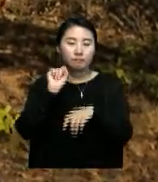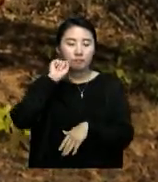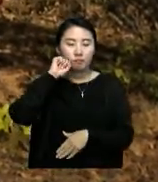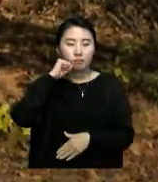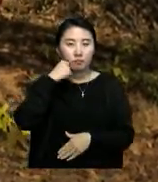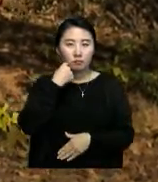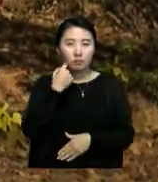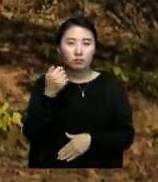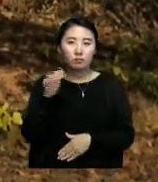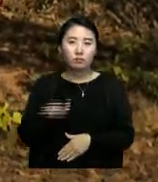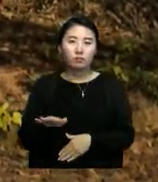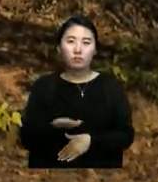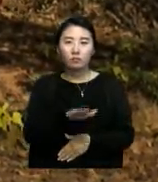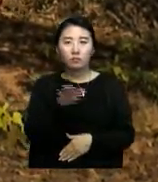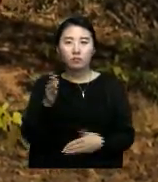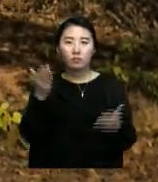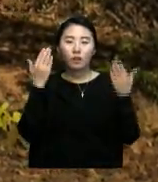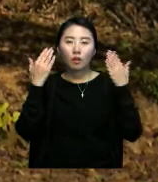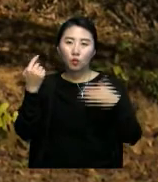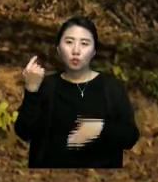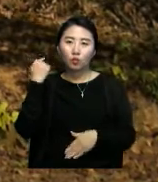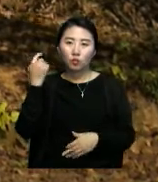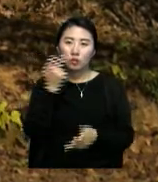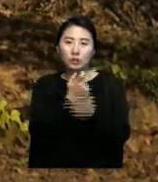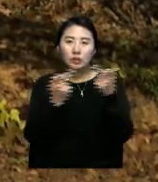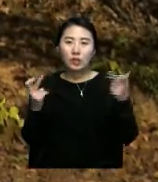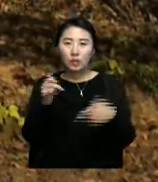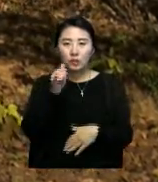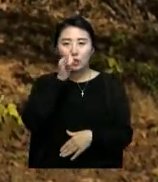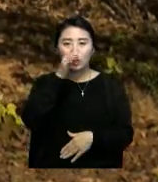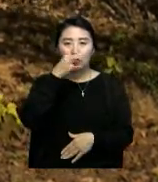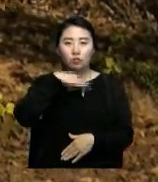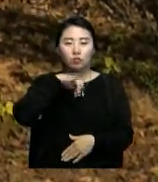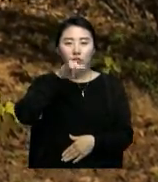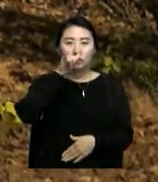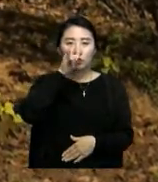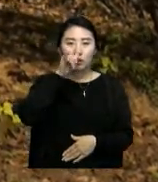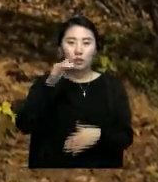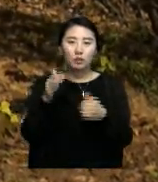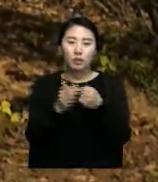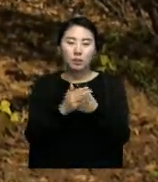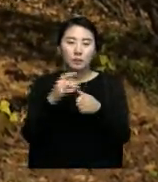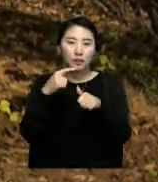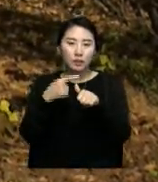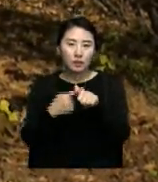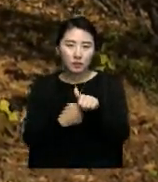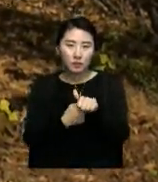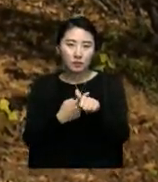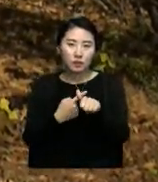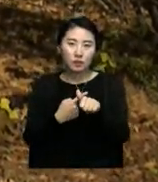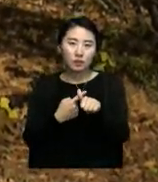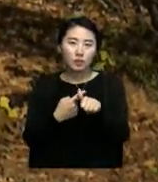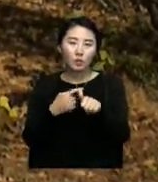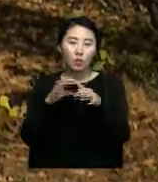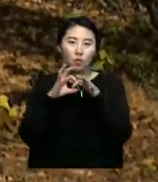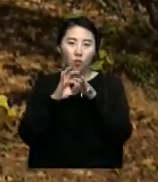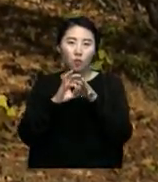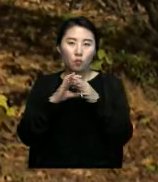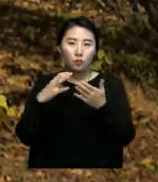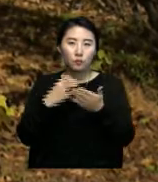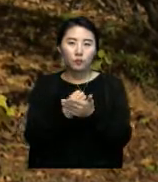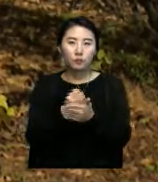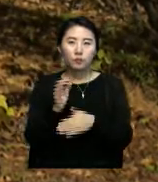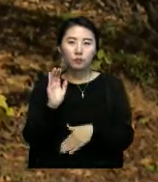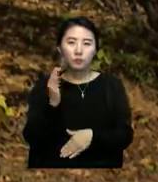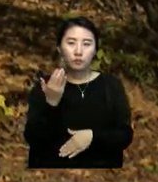힘들어요. 근데 저희는 학교 뒤에 뒷산이 있다는 이점을 가지고 있거든요. 그래서 자연스럽게 저희는 자연에 관심을 가지게